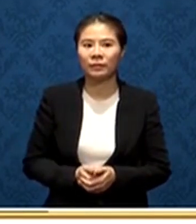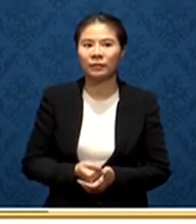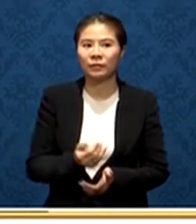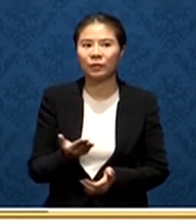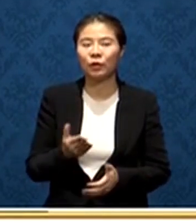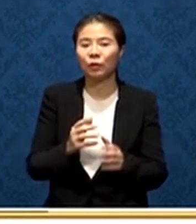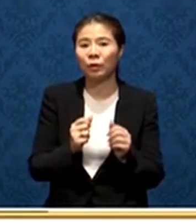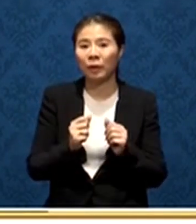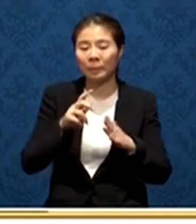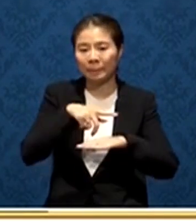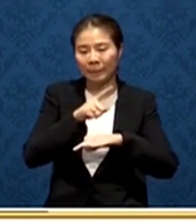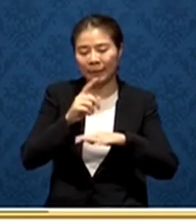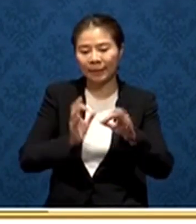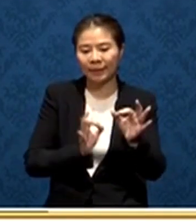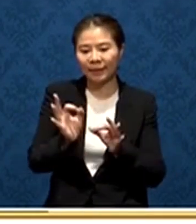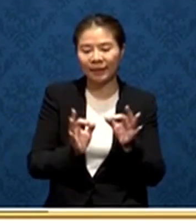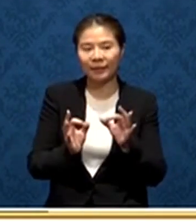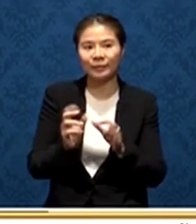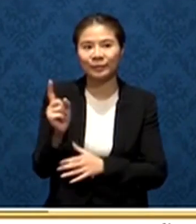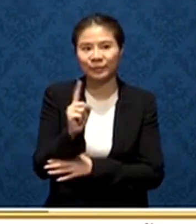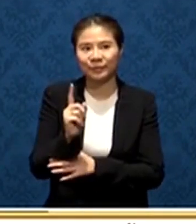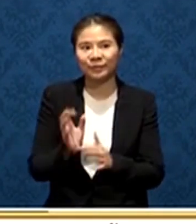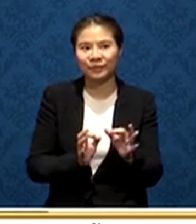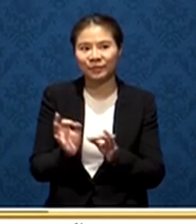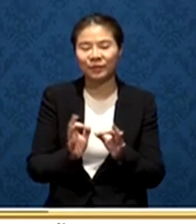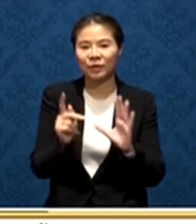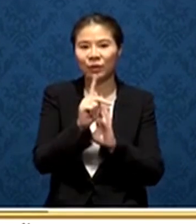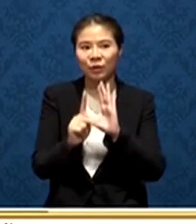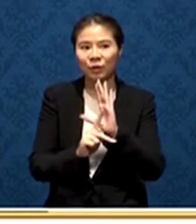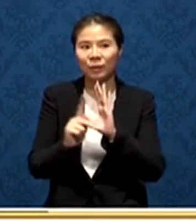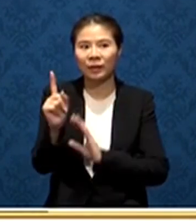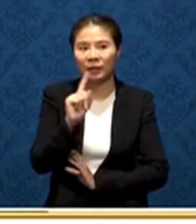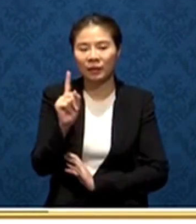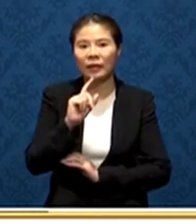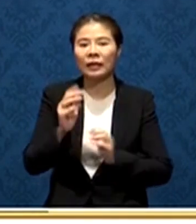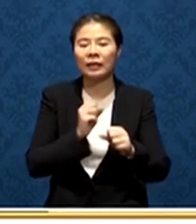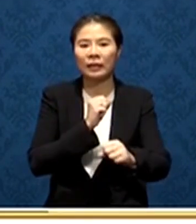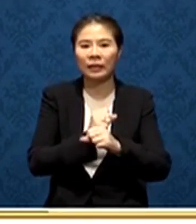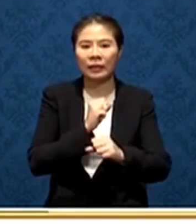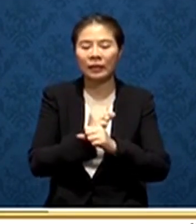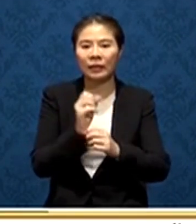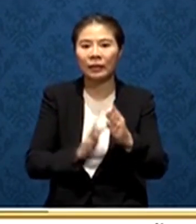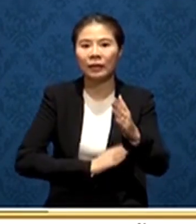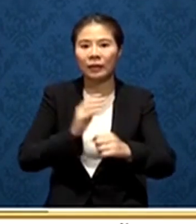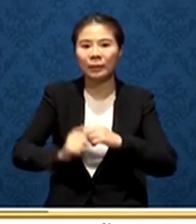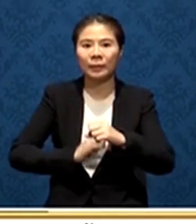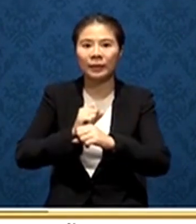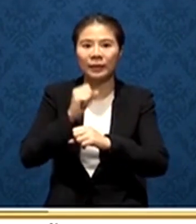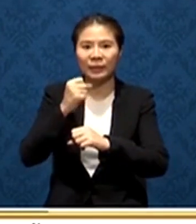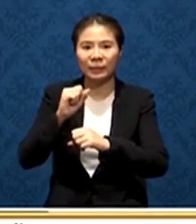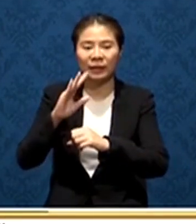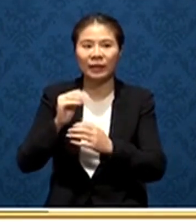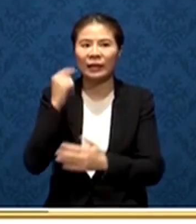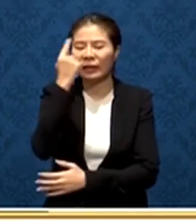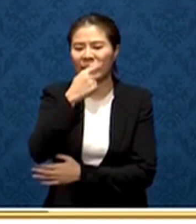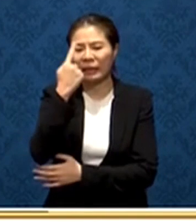ท่านประธานชี้แจงว่าเรื่องมันเป็นอย่างนี้นะครับแล้วกฎหมายนี้เนี่ยมันมา 15ปีแล้วใครจะไปวางแผนเมื่อ